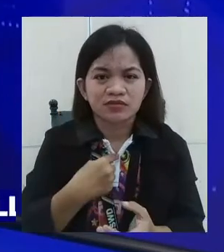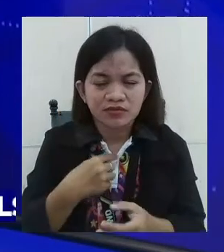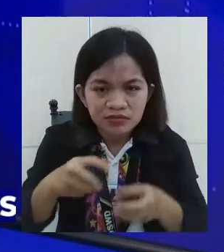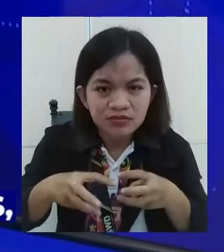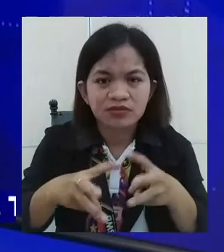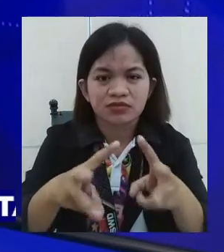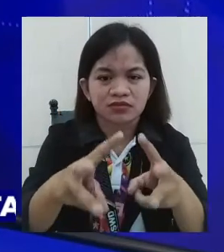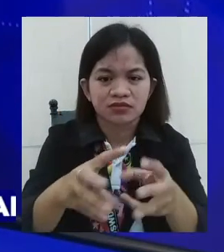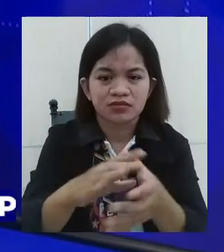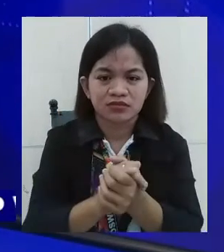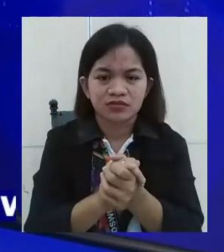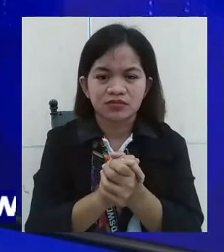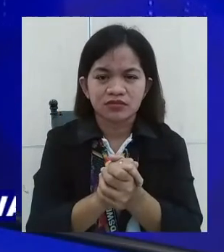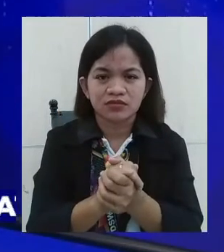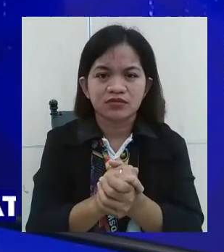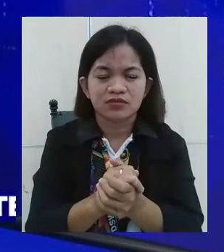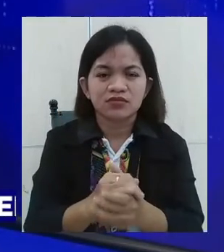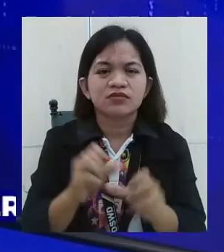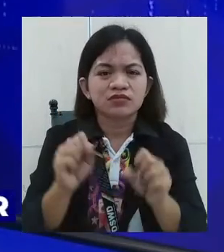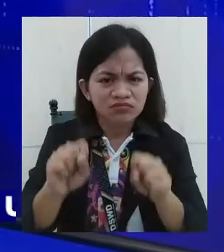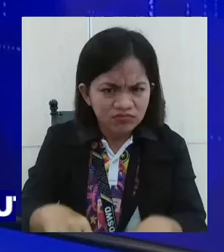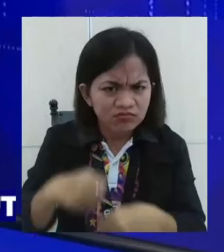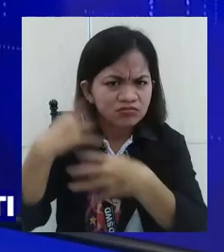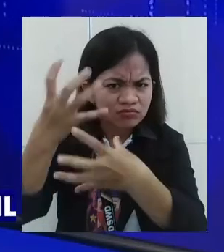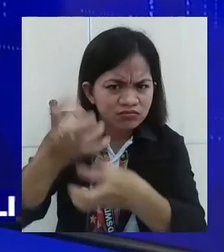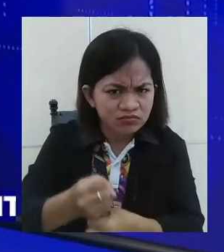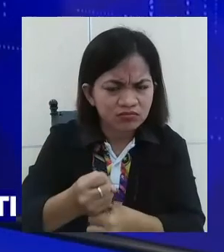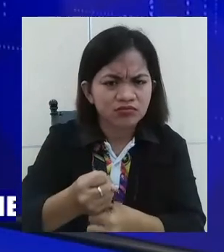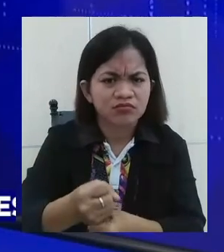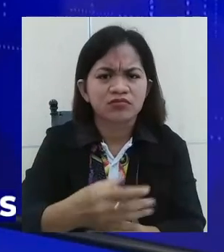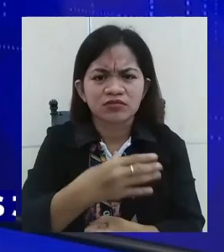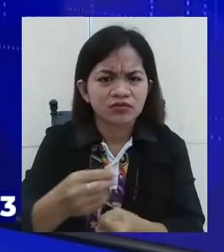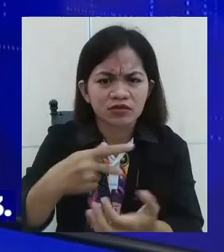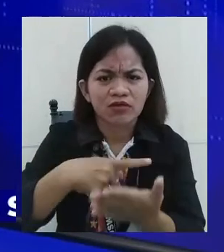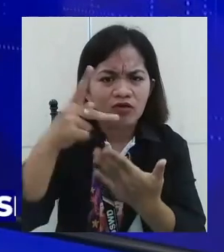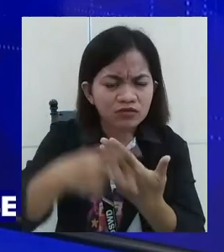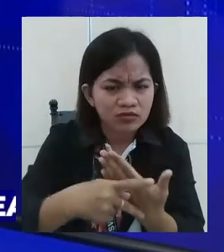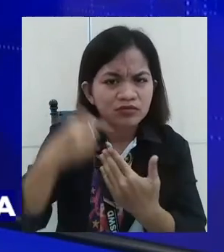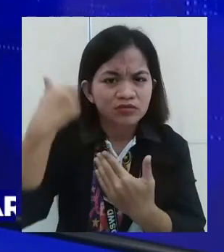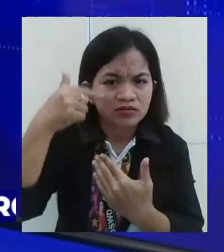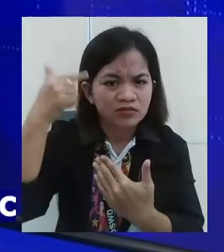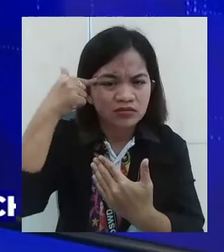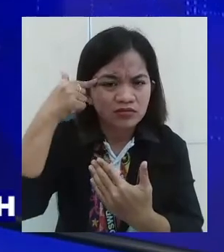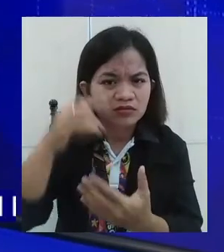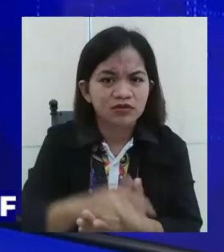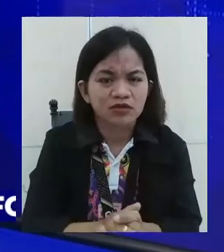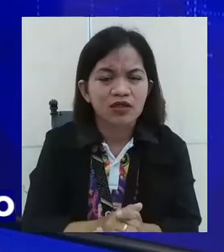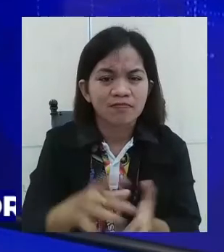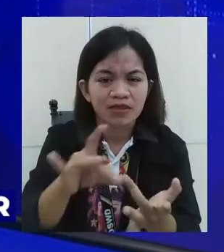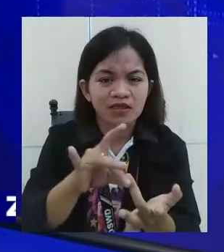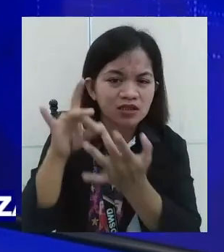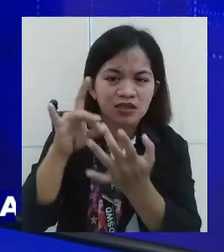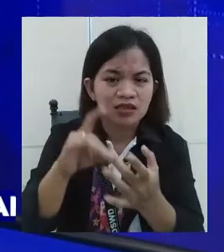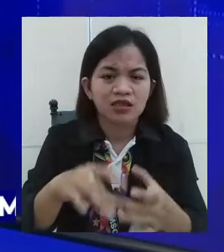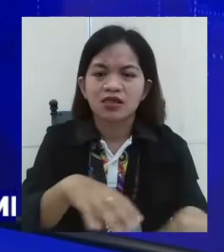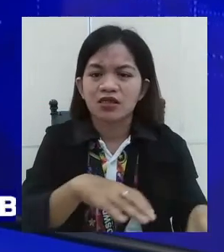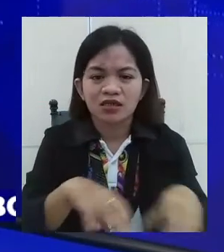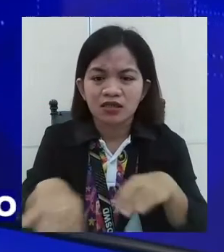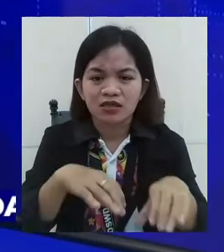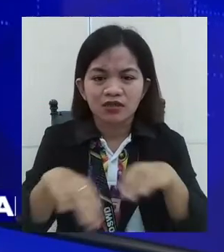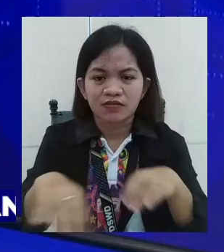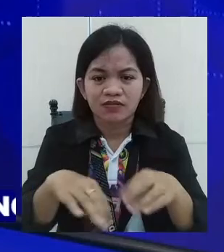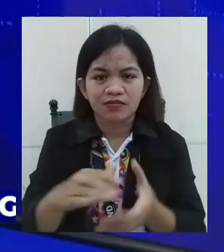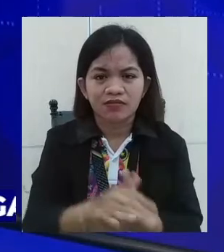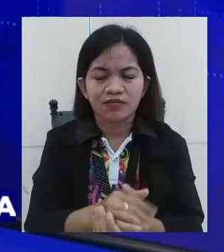ay makakuha, maka-access ng mga programa ng gobyerno, lalo na sa livelihood, ay kung tayo ay buo as a